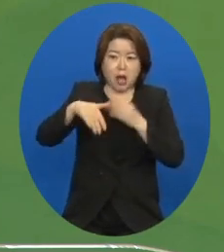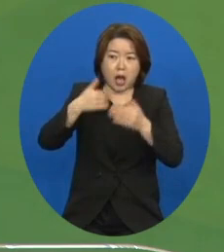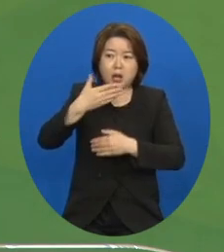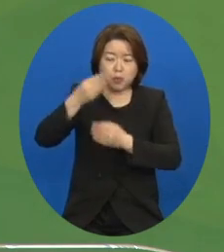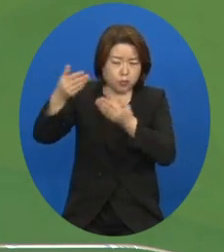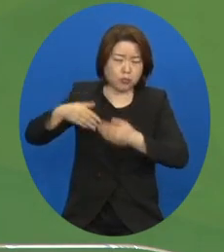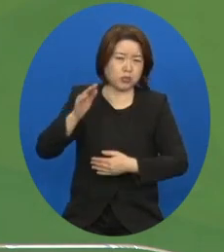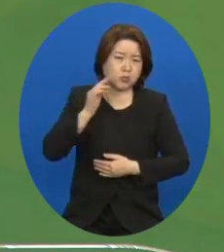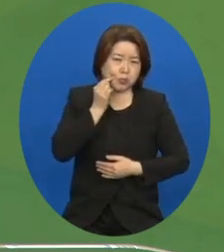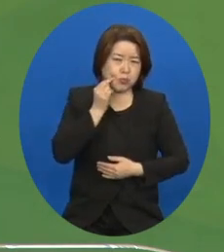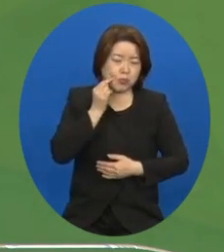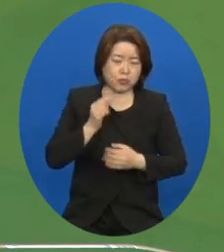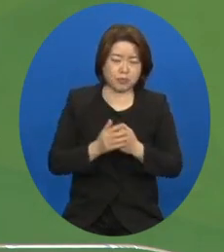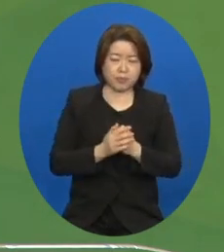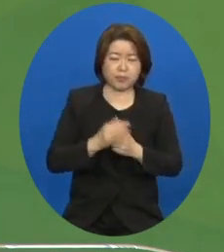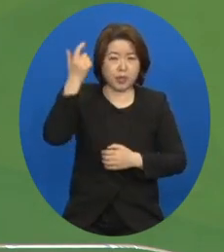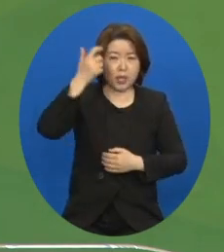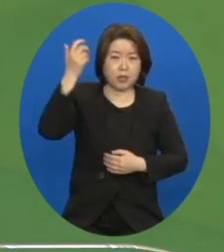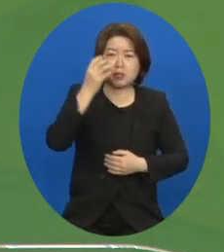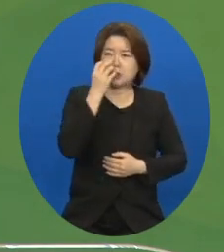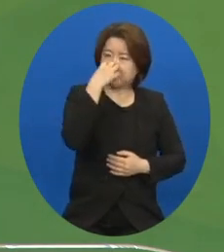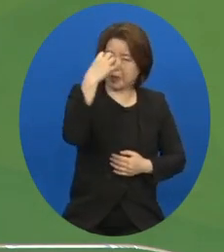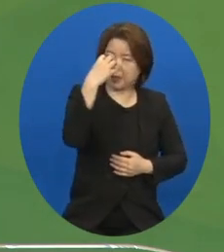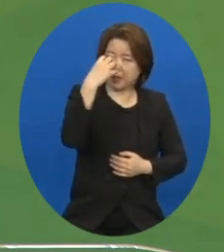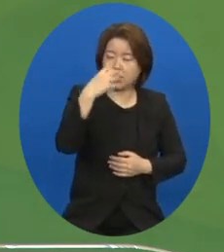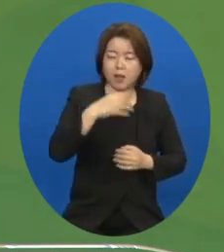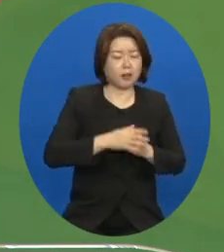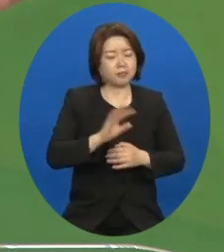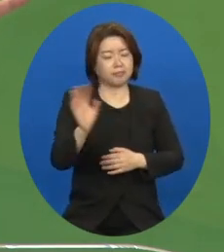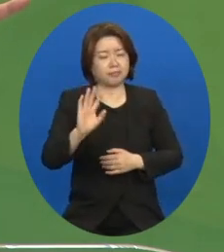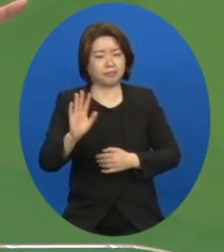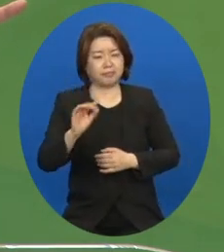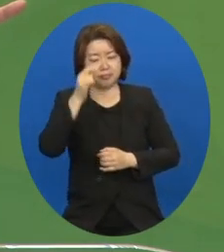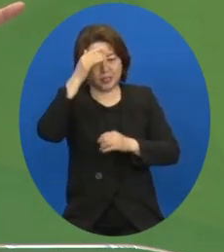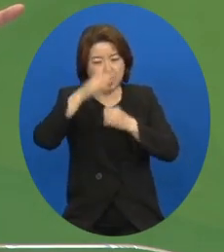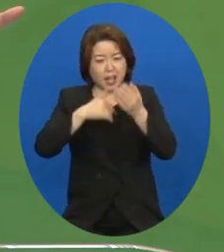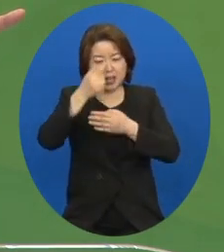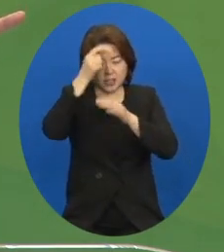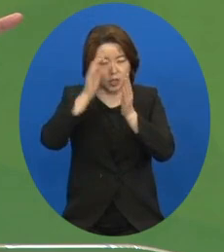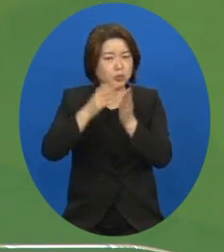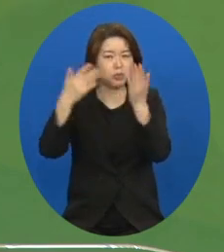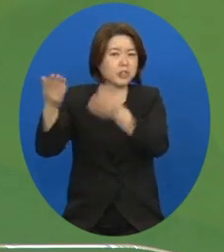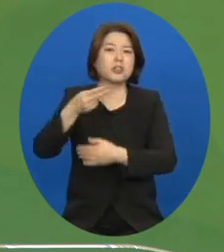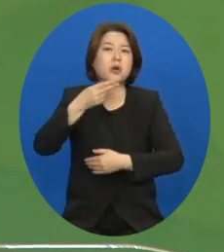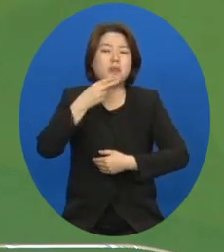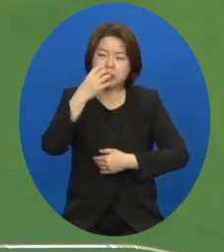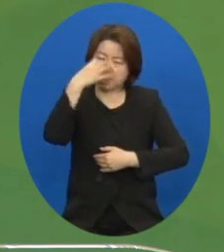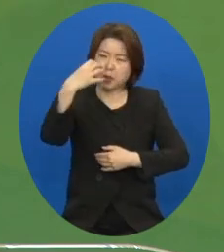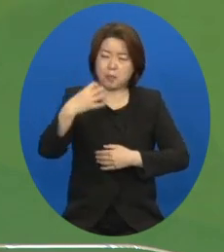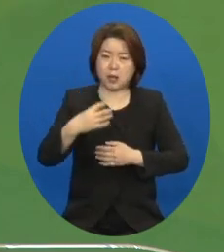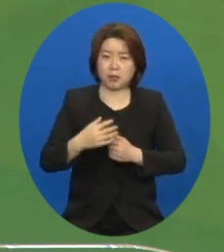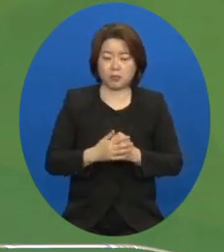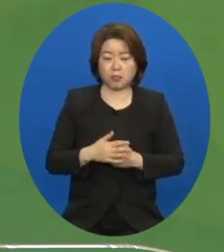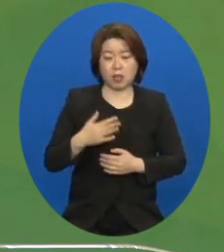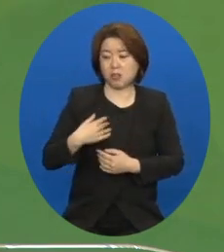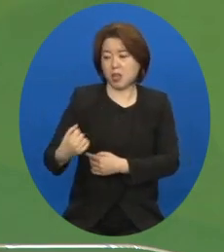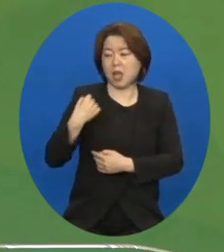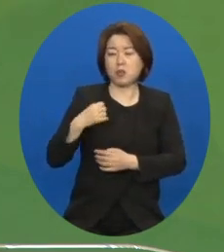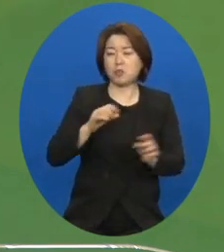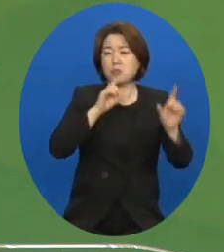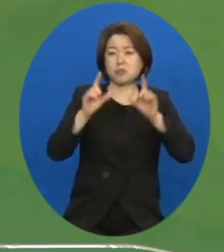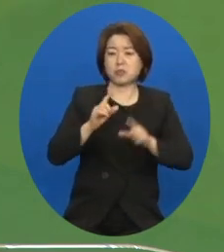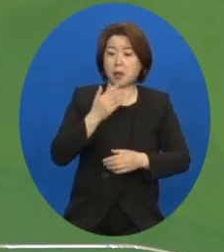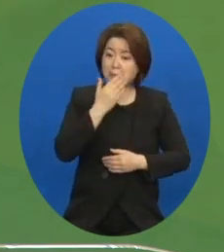교만, 영적으로 교만하고, 영적 교만은 하나님께 기도 안 하는 거예요. 내 힘으로 살 수 있는 줄로 아는